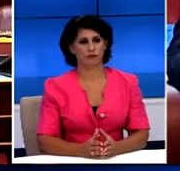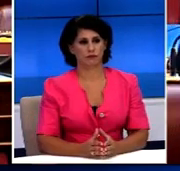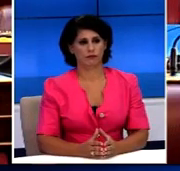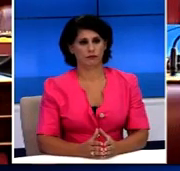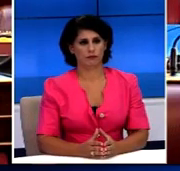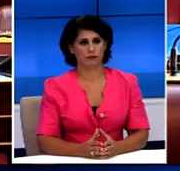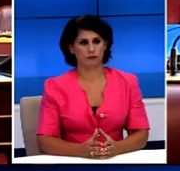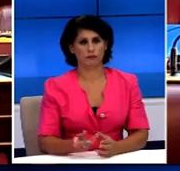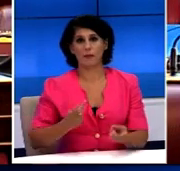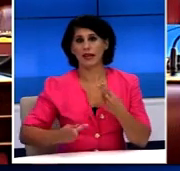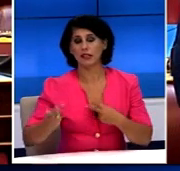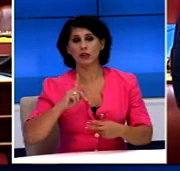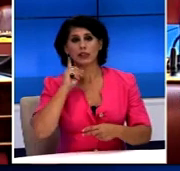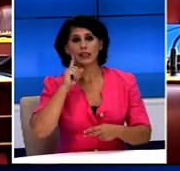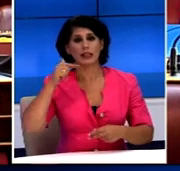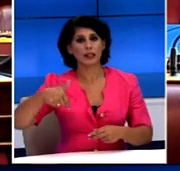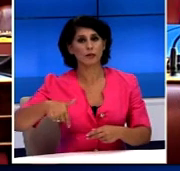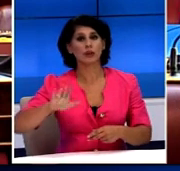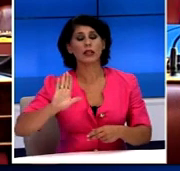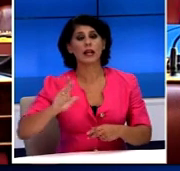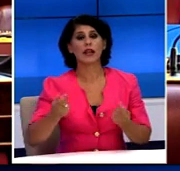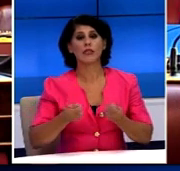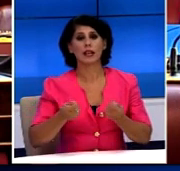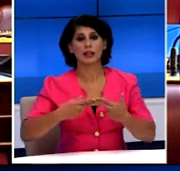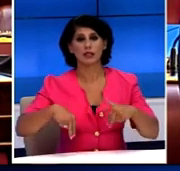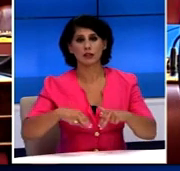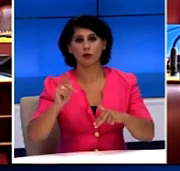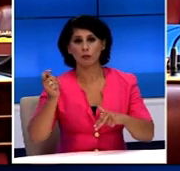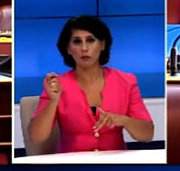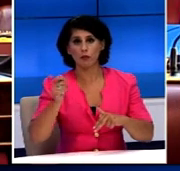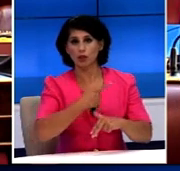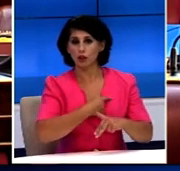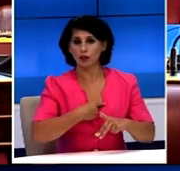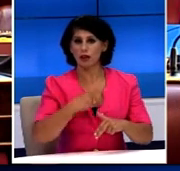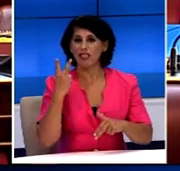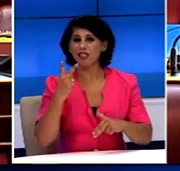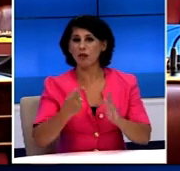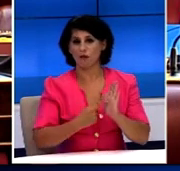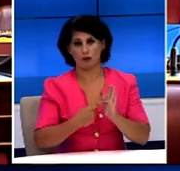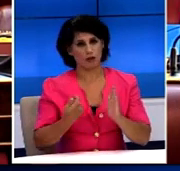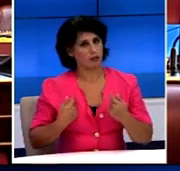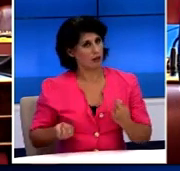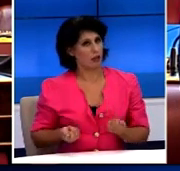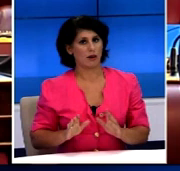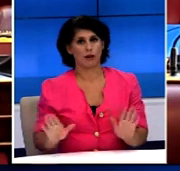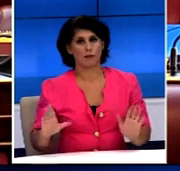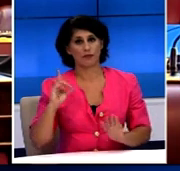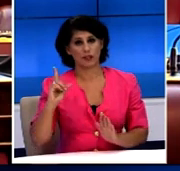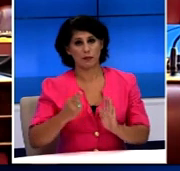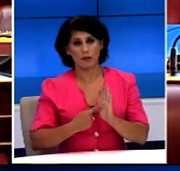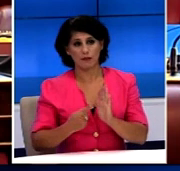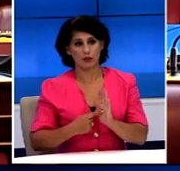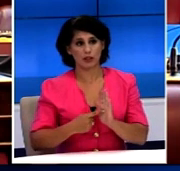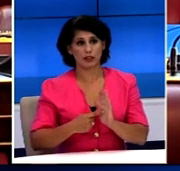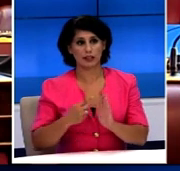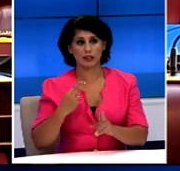Με κατηγόρησε και η κυρία Γεννηματά ότι δεν έκανα συμβούλιο των πολιτικών αρχηγών. Εγώ έκανα δύο φορές συμβούλιο των πολιτικών αρχηγών και μία φορά για κρίσιμο